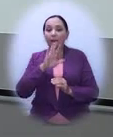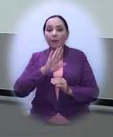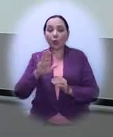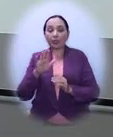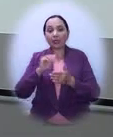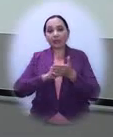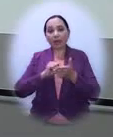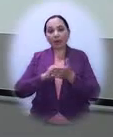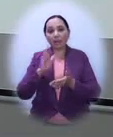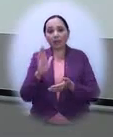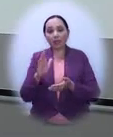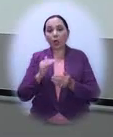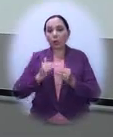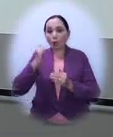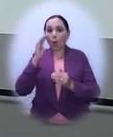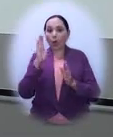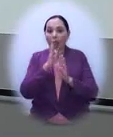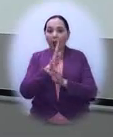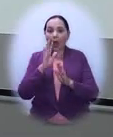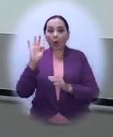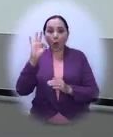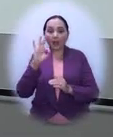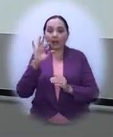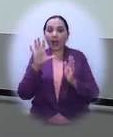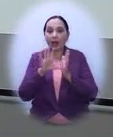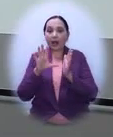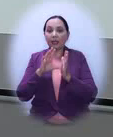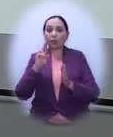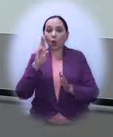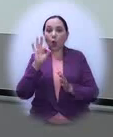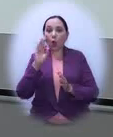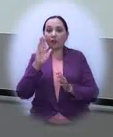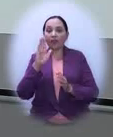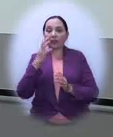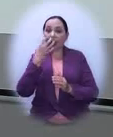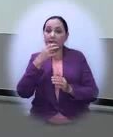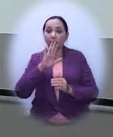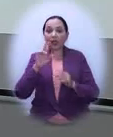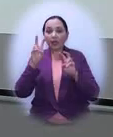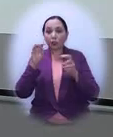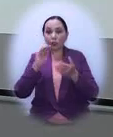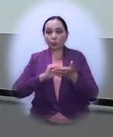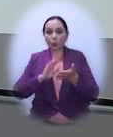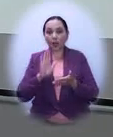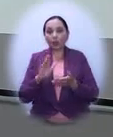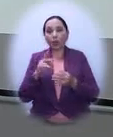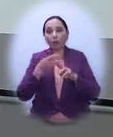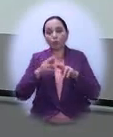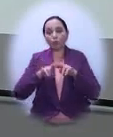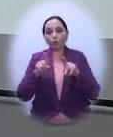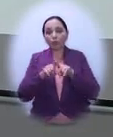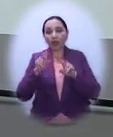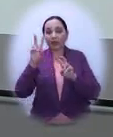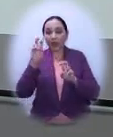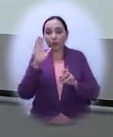qizimayotganligi sababli yuqori haroratda elektr konvektor qizimayapti degan tashxis qo'yiladi. Bunday